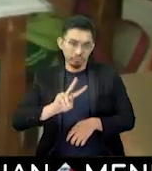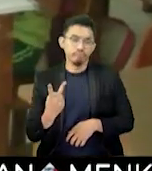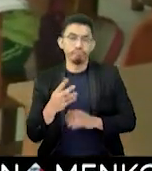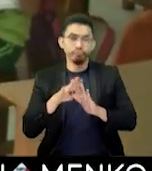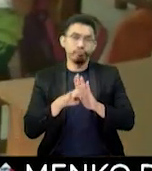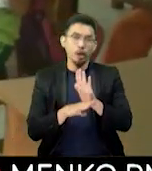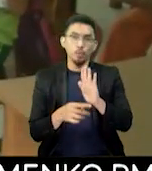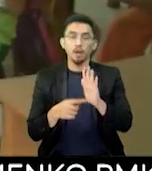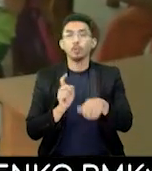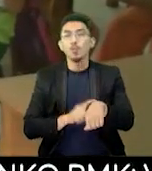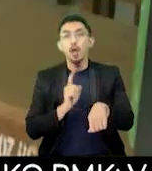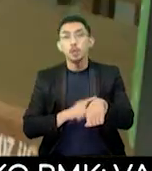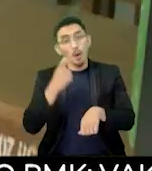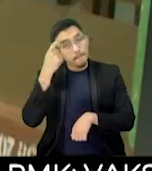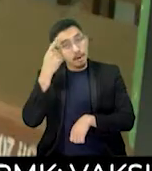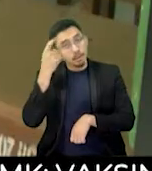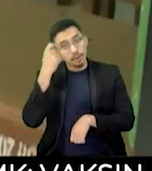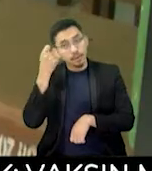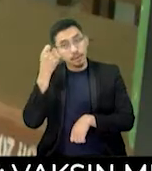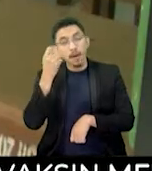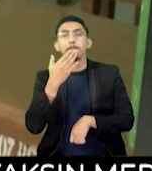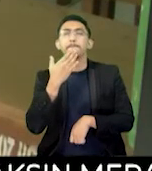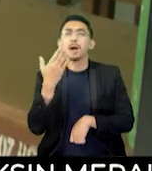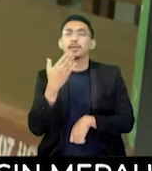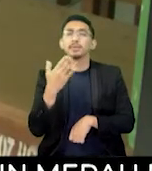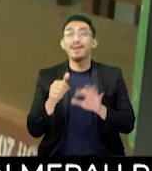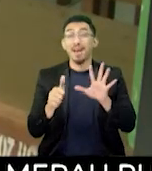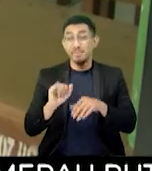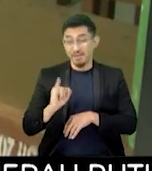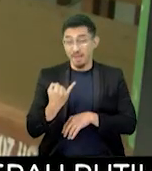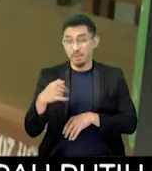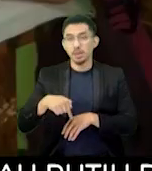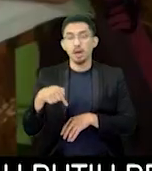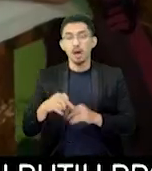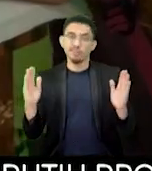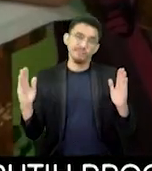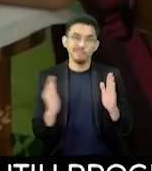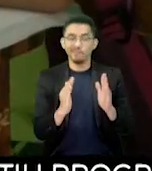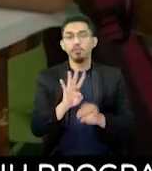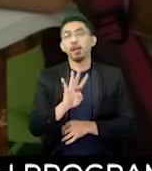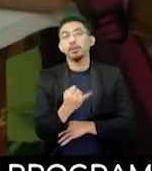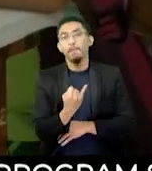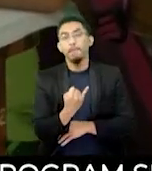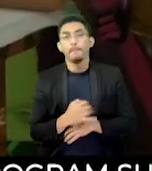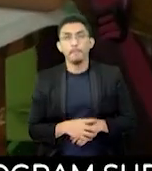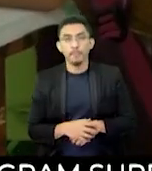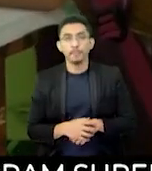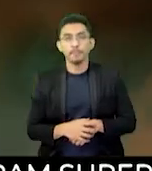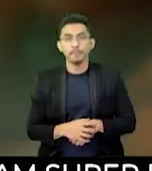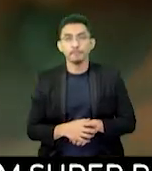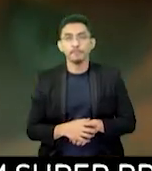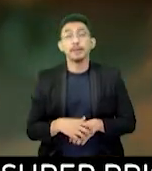waktu pembelajaran yang semula 6 jam saat ini dipangkas menjadi empat jam saja sehingga pihak sekolah mencegah satunya dengan mengoptimalkan